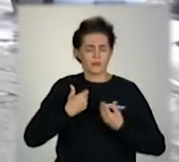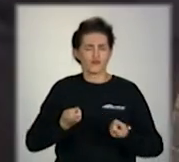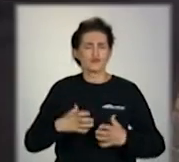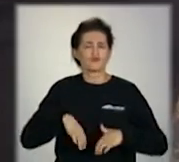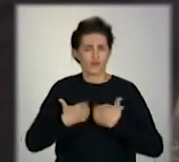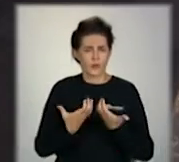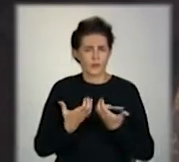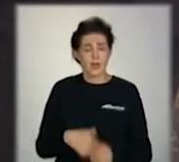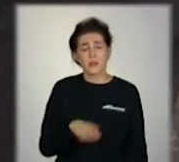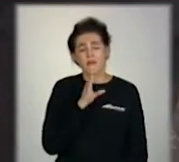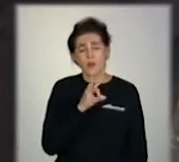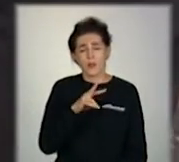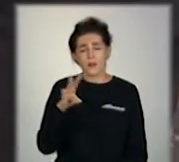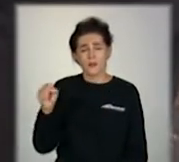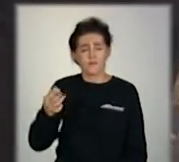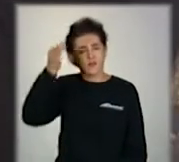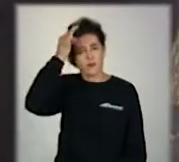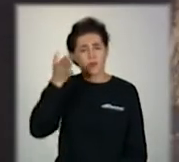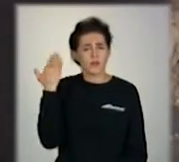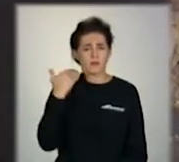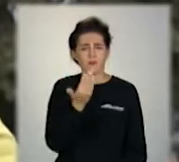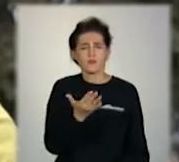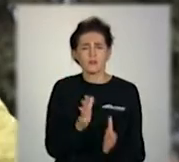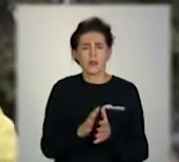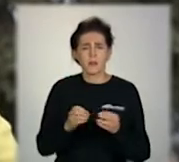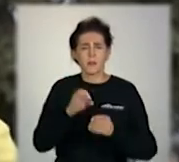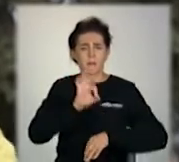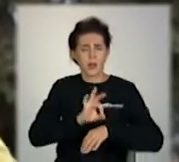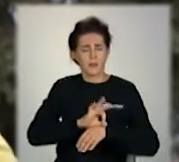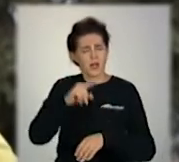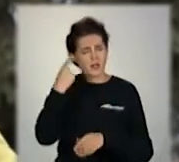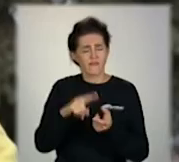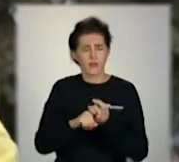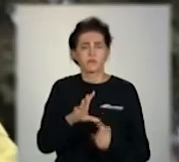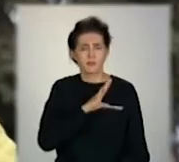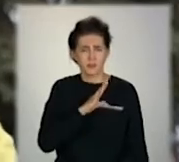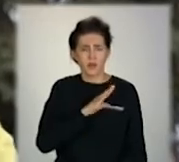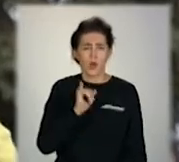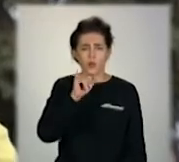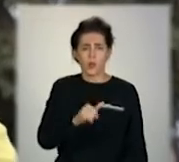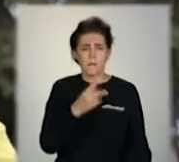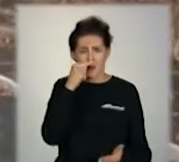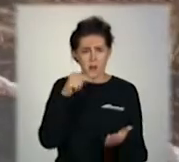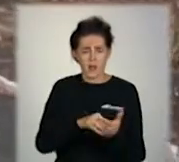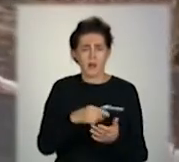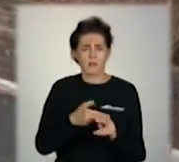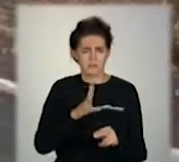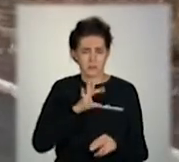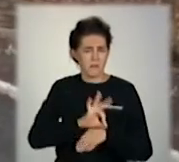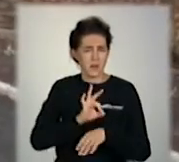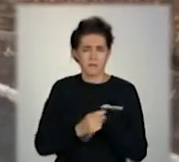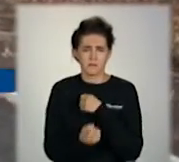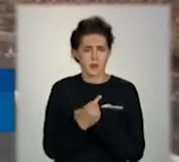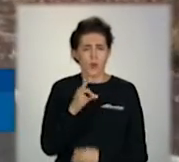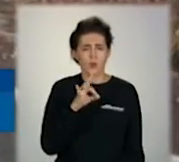все. Пані Олена згадує, як нещодавно її сім'я заразилася коронавірусом, а в самої аналіз нічого не показав. Боліла